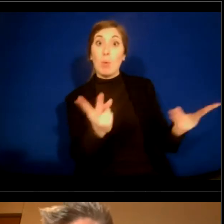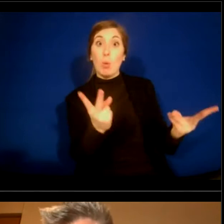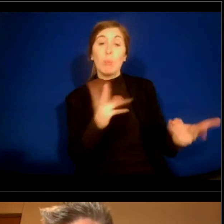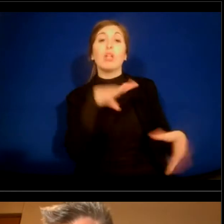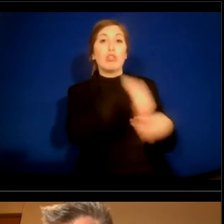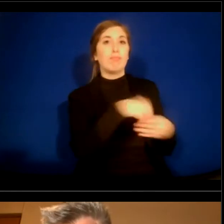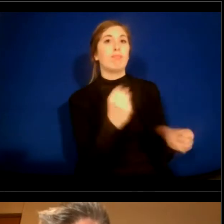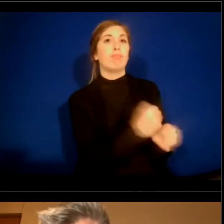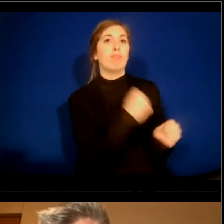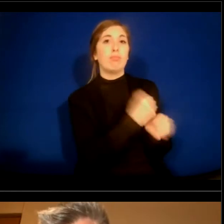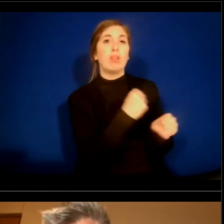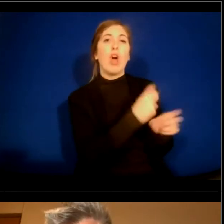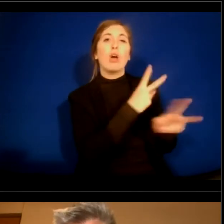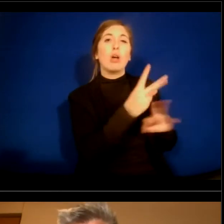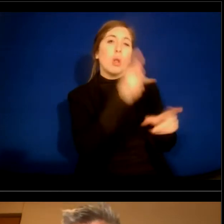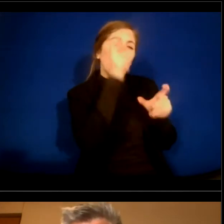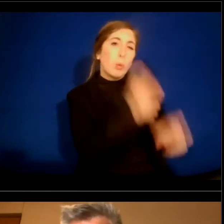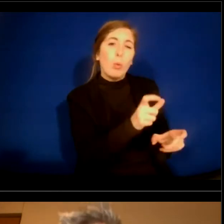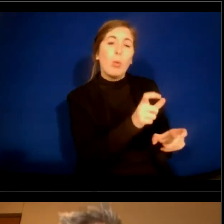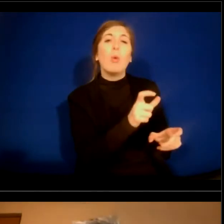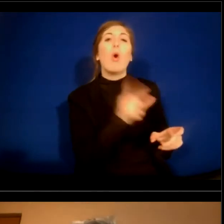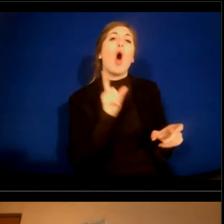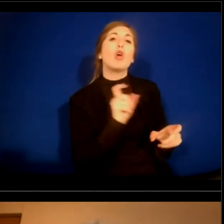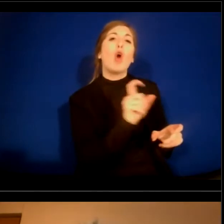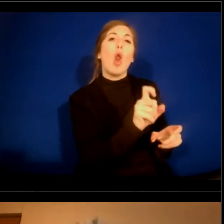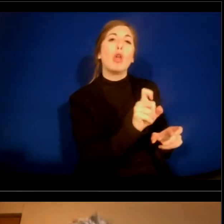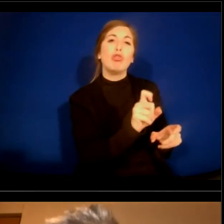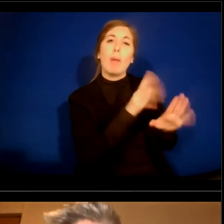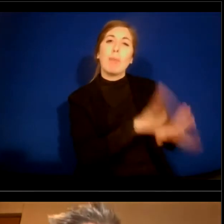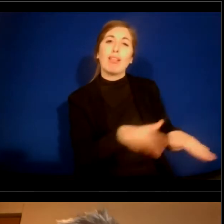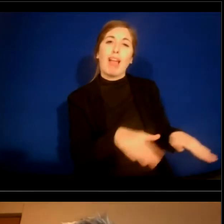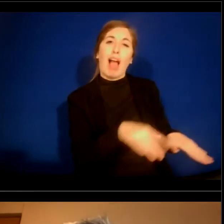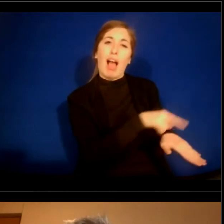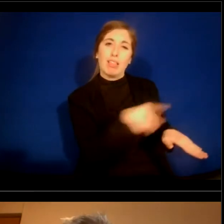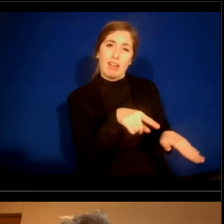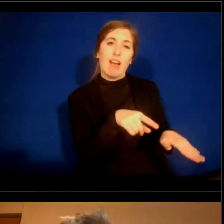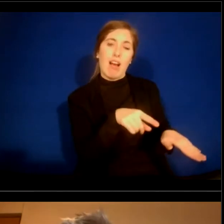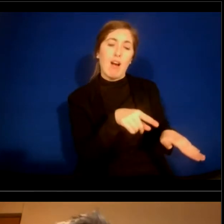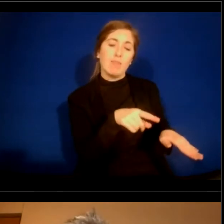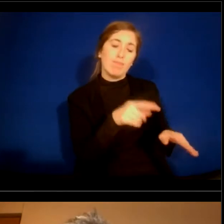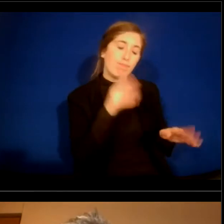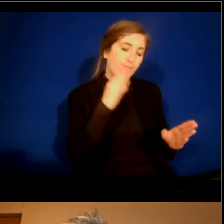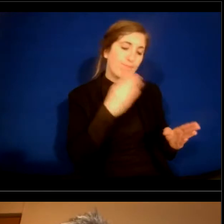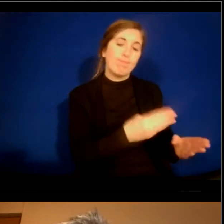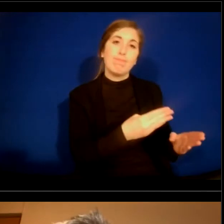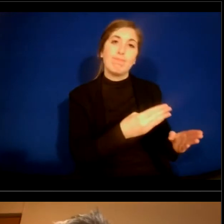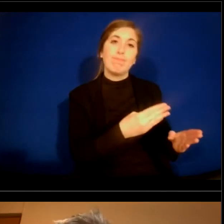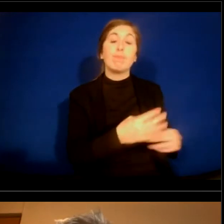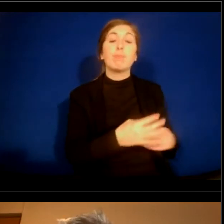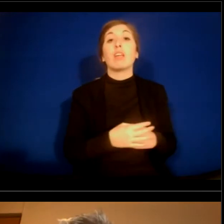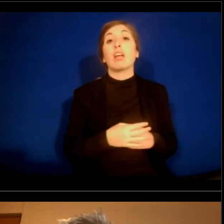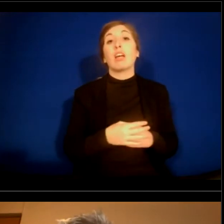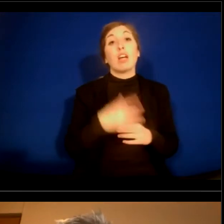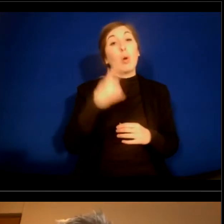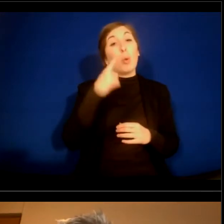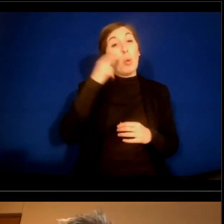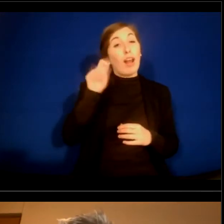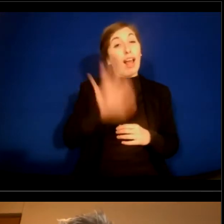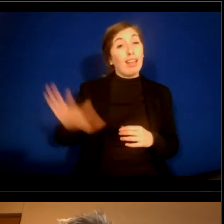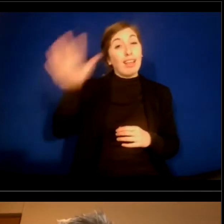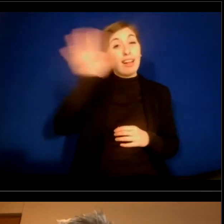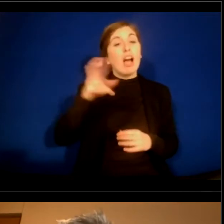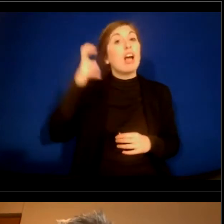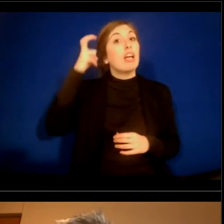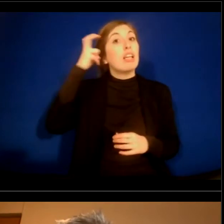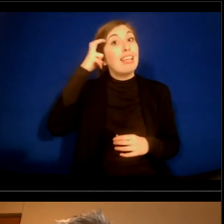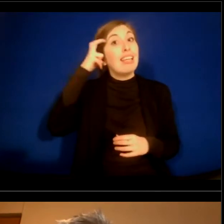oncologia pediatrica, che per quanto riguarda anche l'Ucraina, Kiev è a 70 km